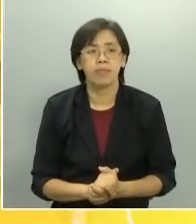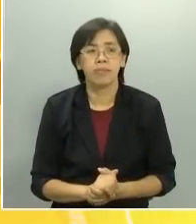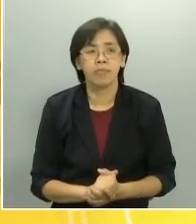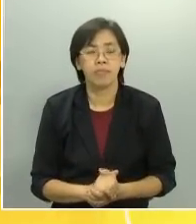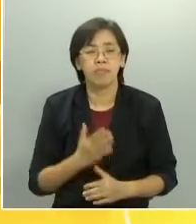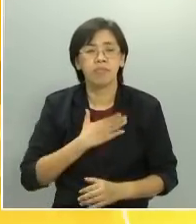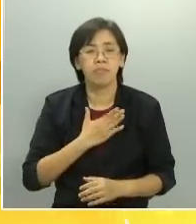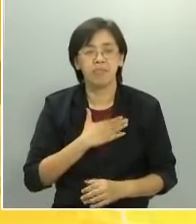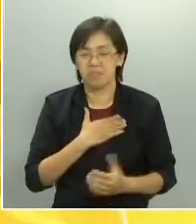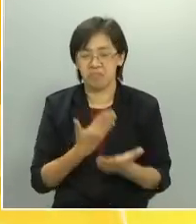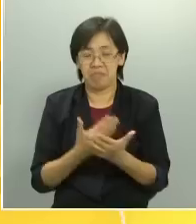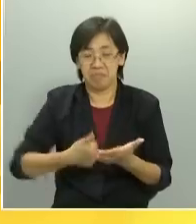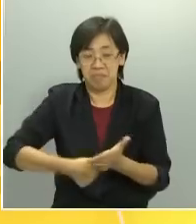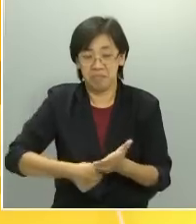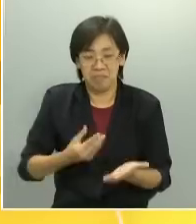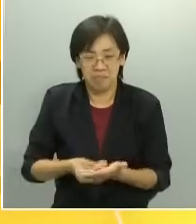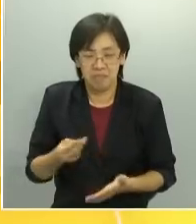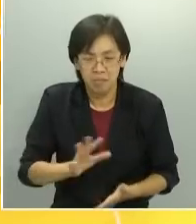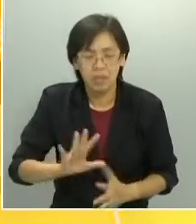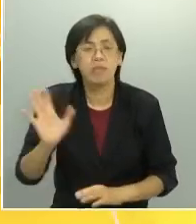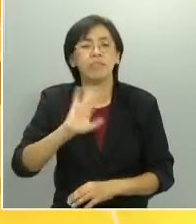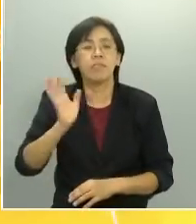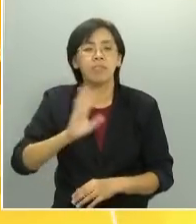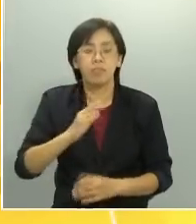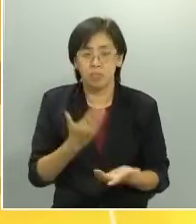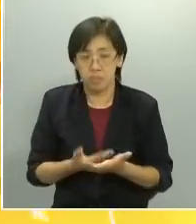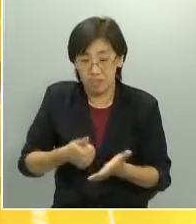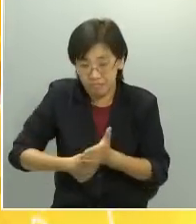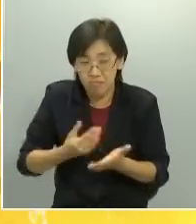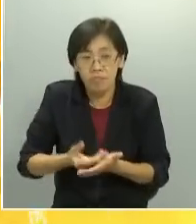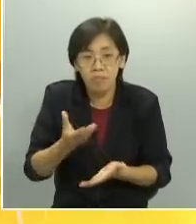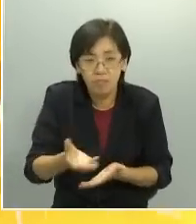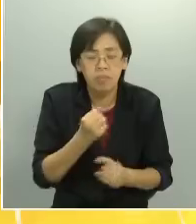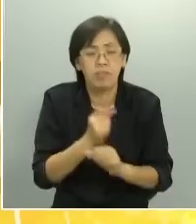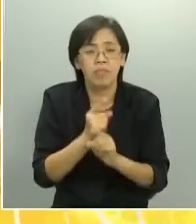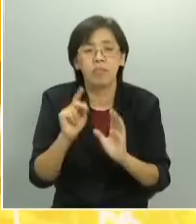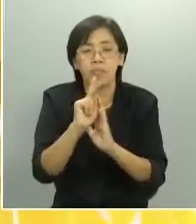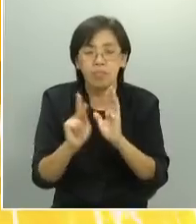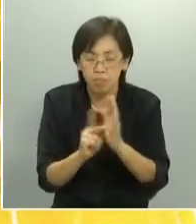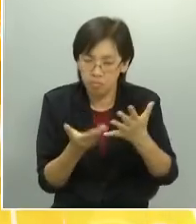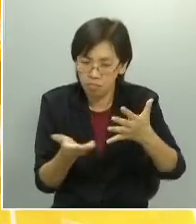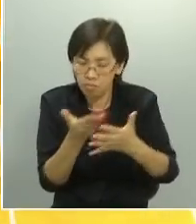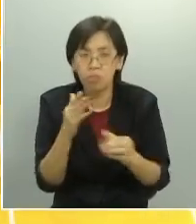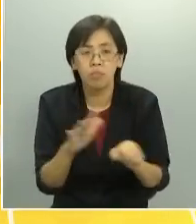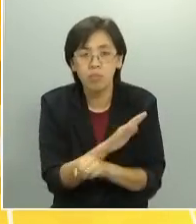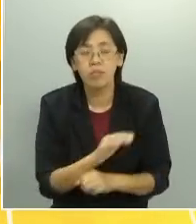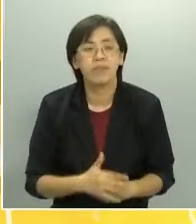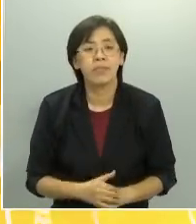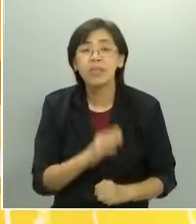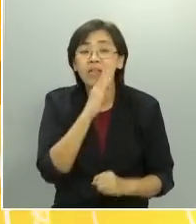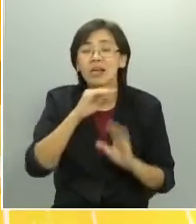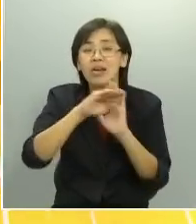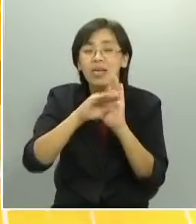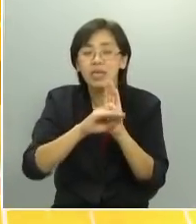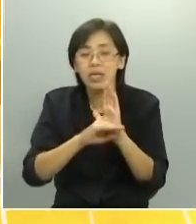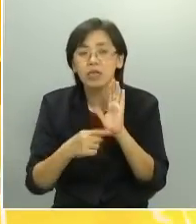ไม่ได้จะปฏิเสธหนี้นะเราพร้อมจะจ่ายแล้วแต่ว่าถ้าจะจ่ายเนี่ยมันต้องเป็นสิ่งที่ทำตามขั้นตอนครบถ้วนส่วนเรื่องรายละเอียดระหว่